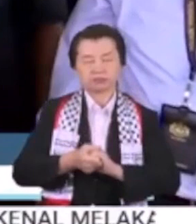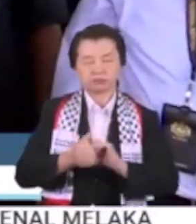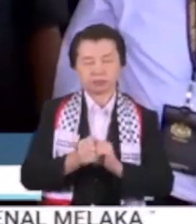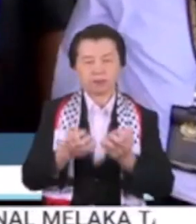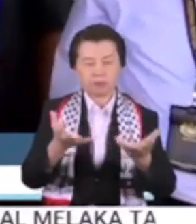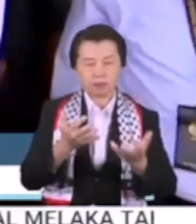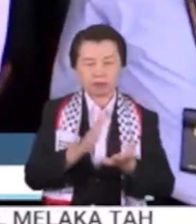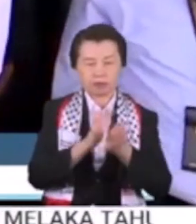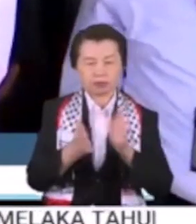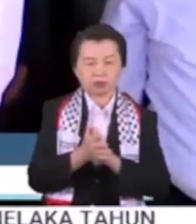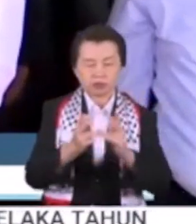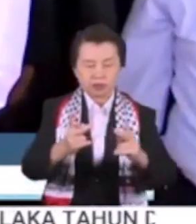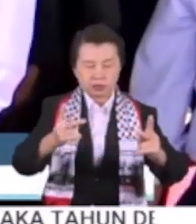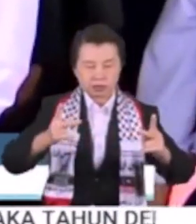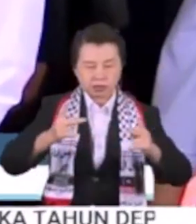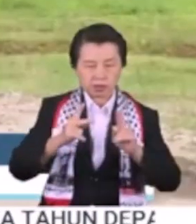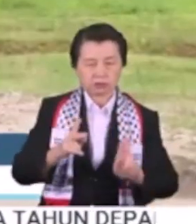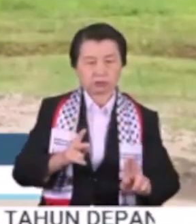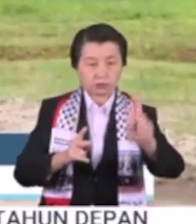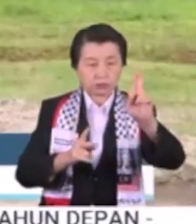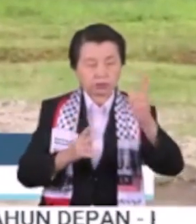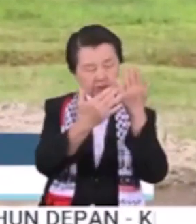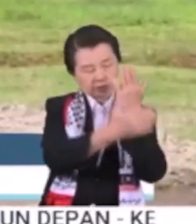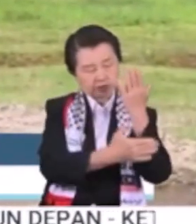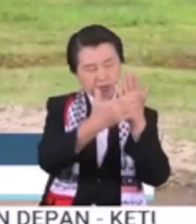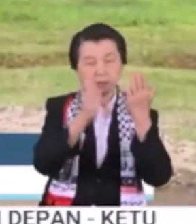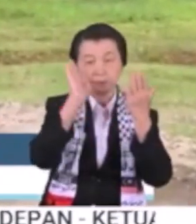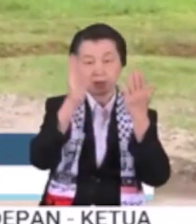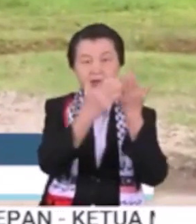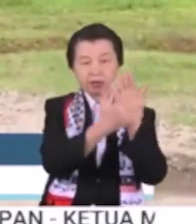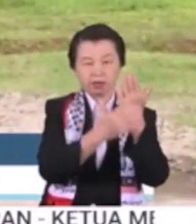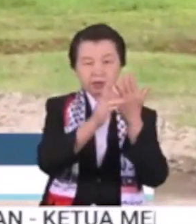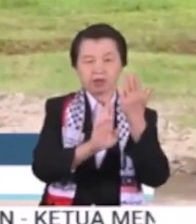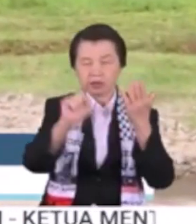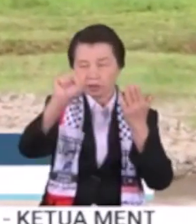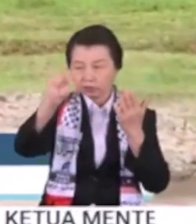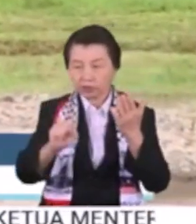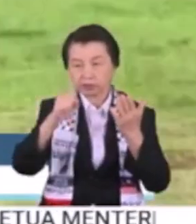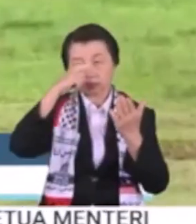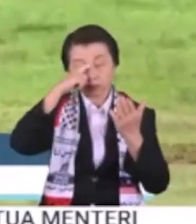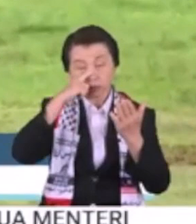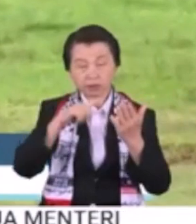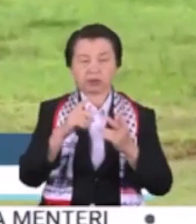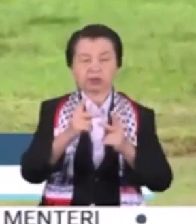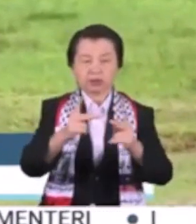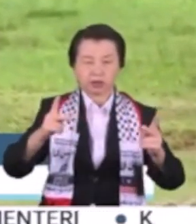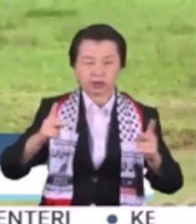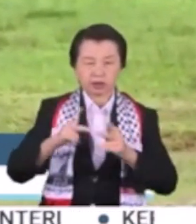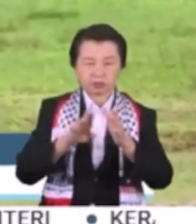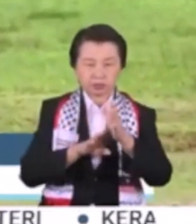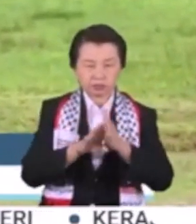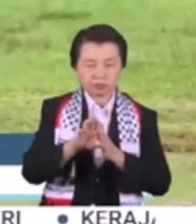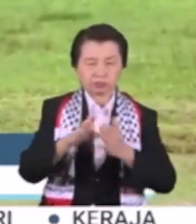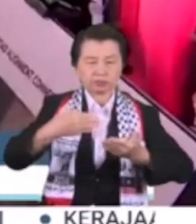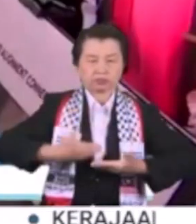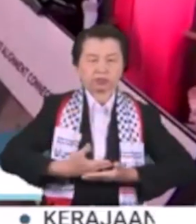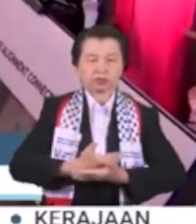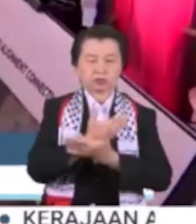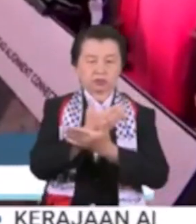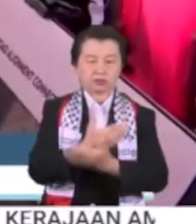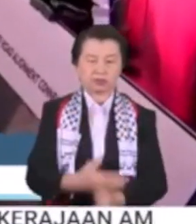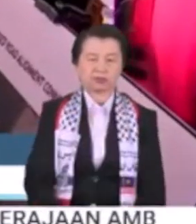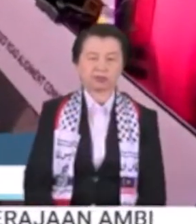dan mahu menjadikan kawasan di utara Semenanjung Malaysia dan Selatan Thailand sebagai kawasan pertumbuhan baharu.